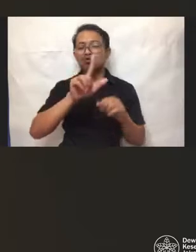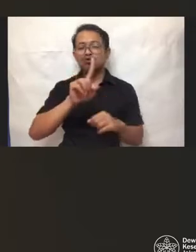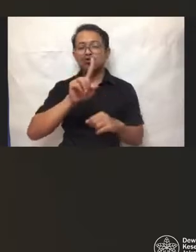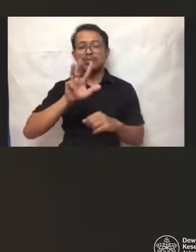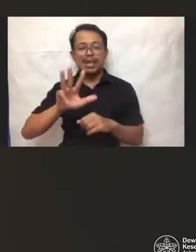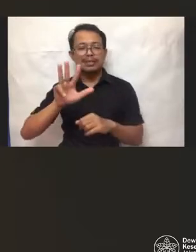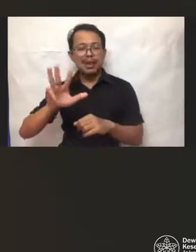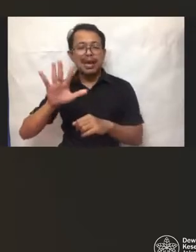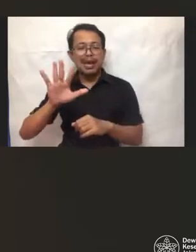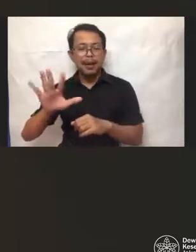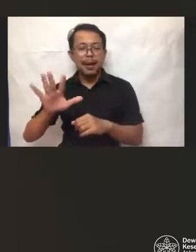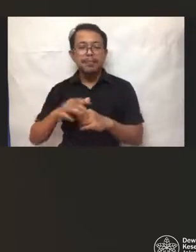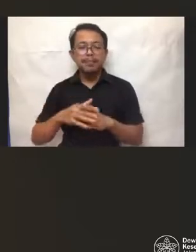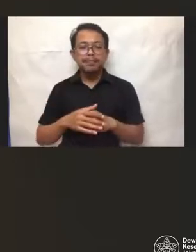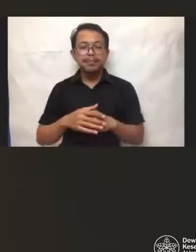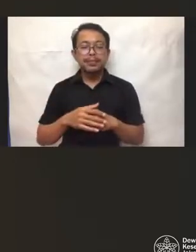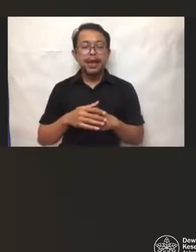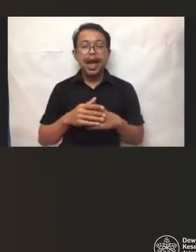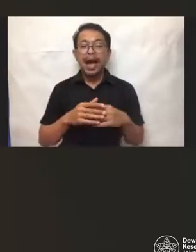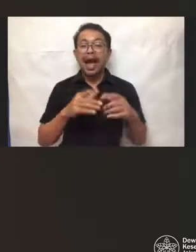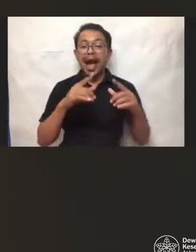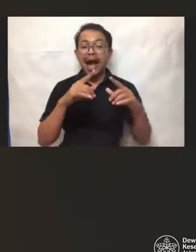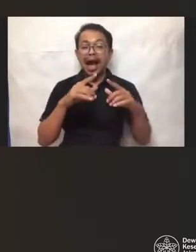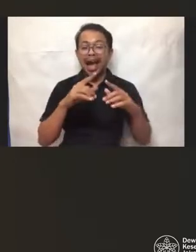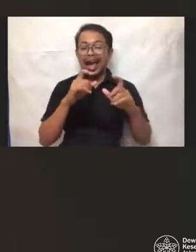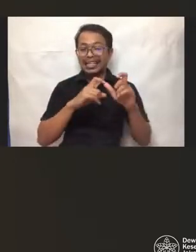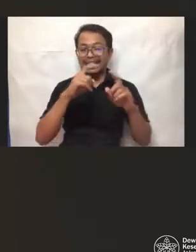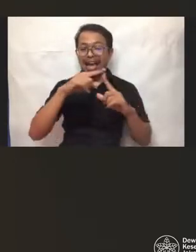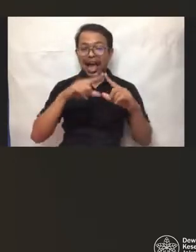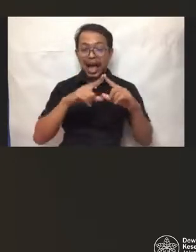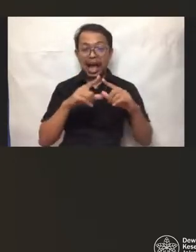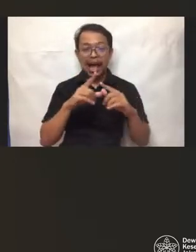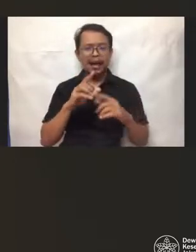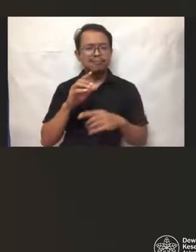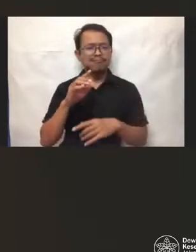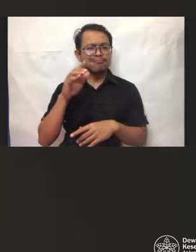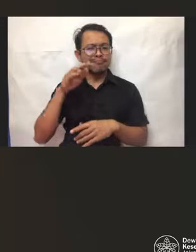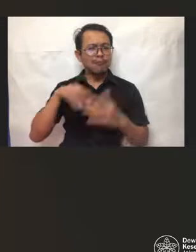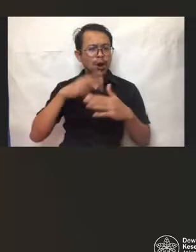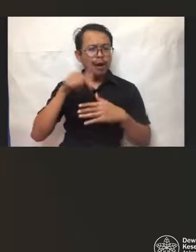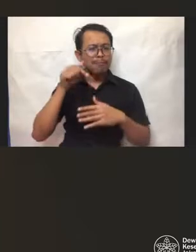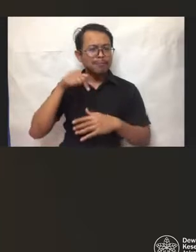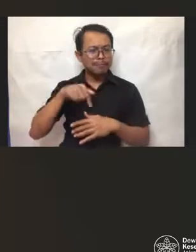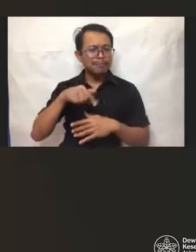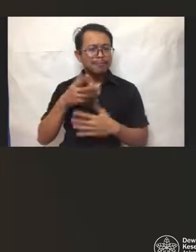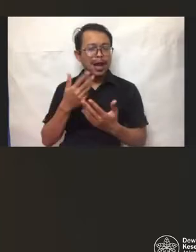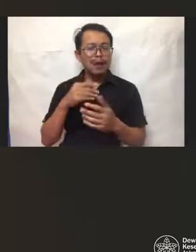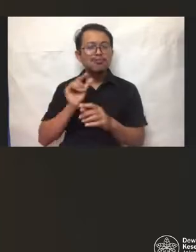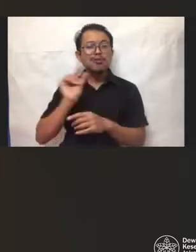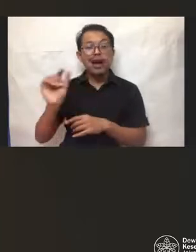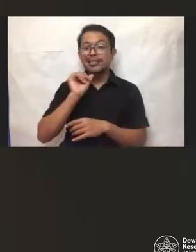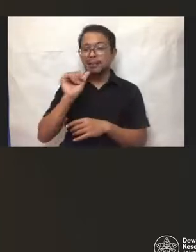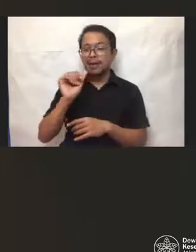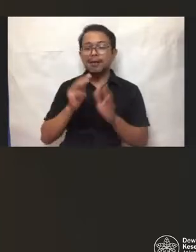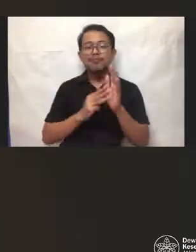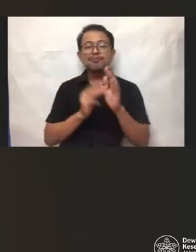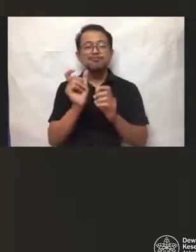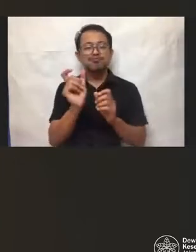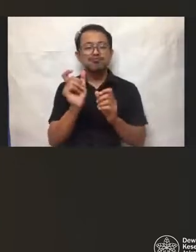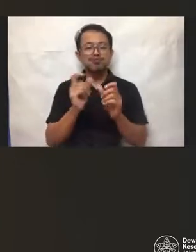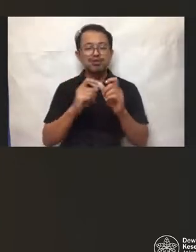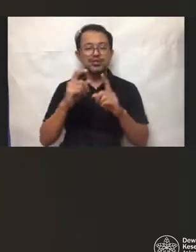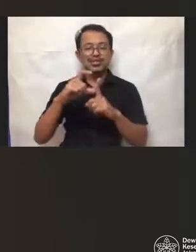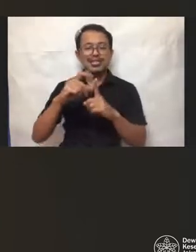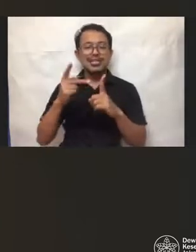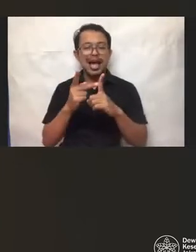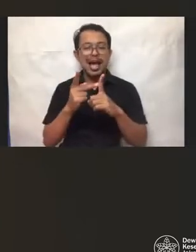ini, Akademi Jakarta mengundang Profesor Dr. Musdah Mulia untuk menyampaikan pokok-pokok pemikirannya. Hadirin, sebelum